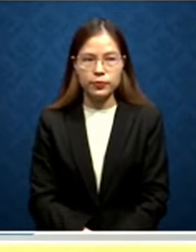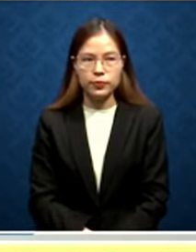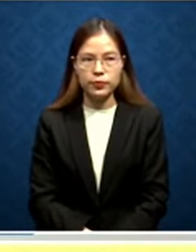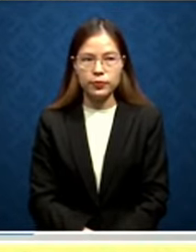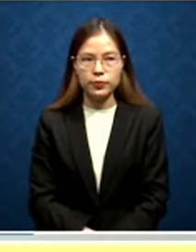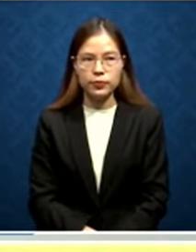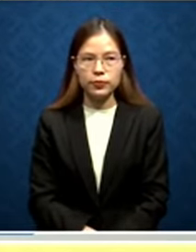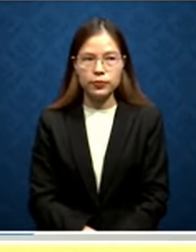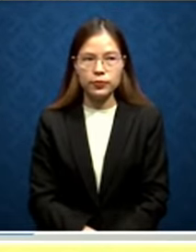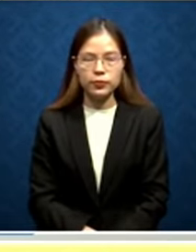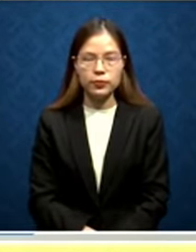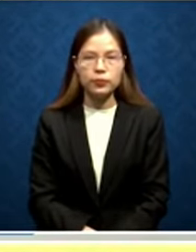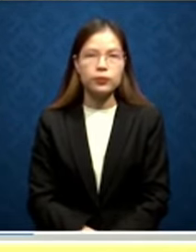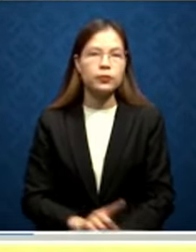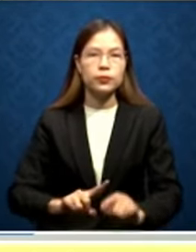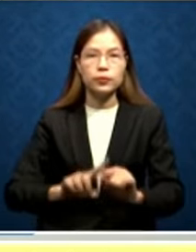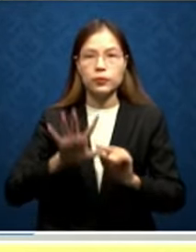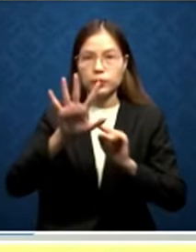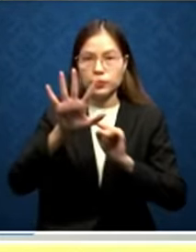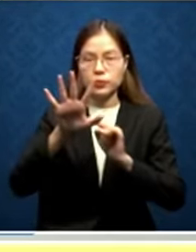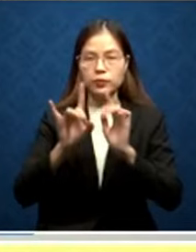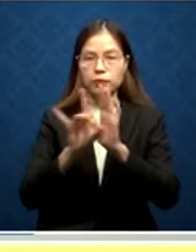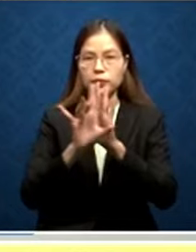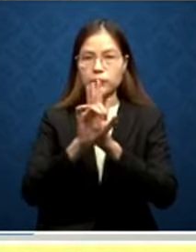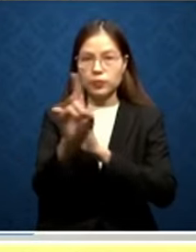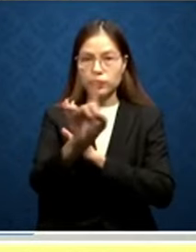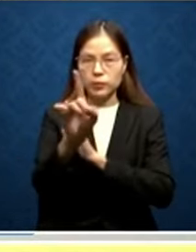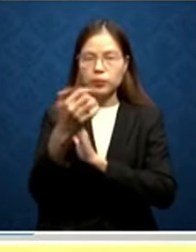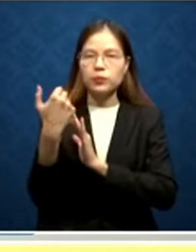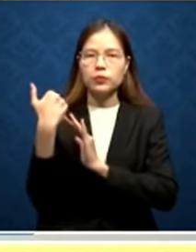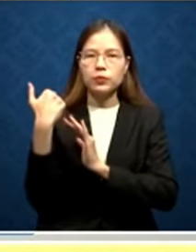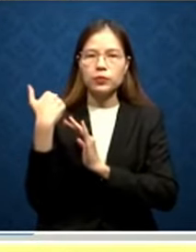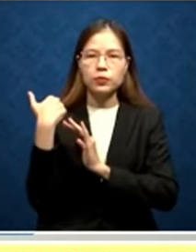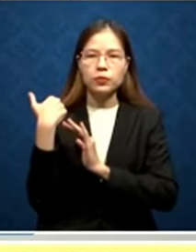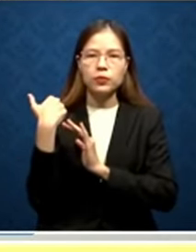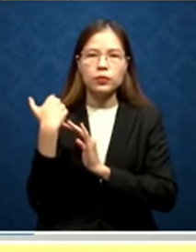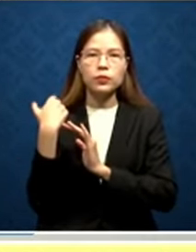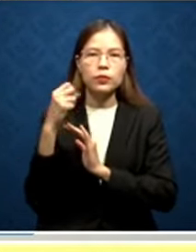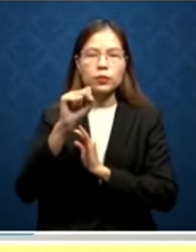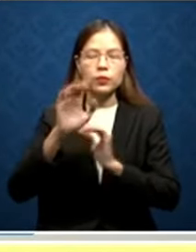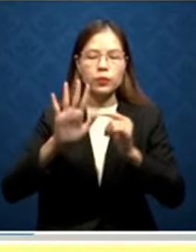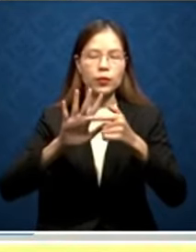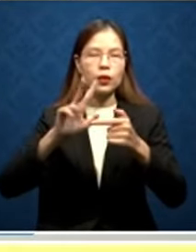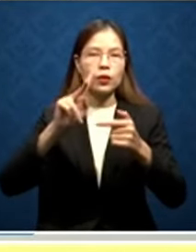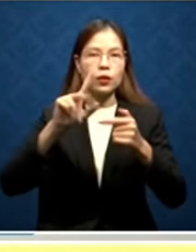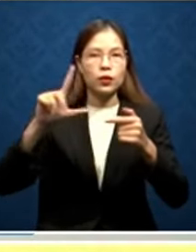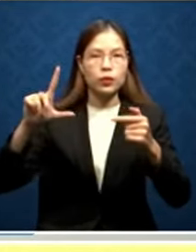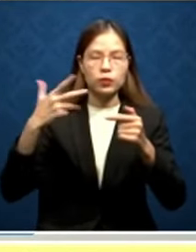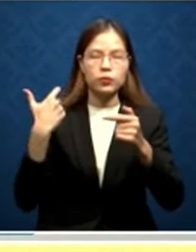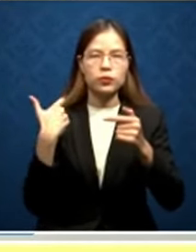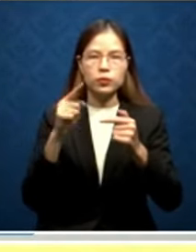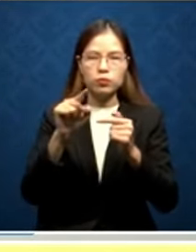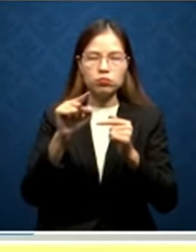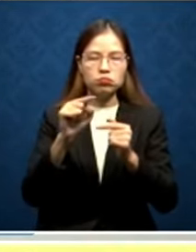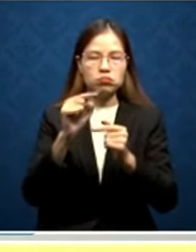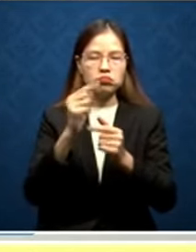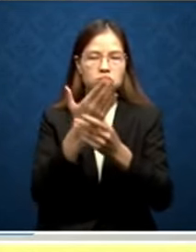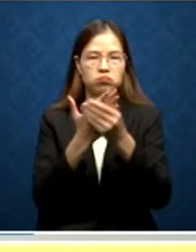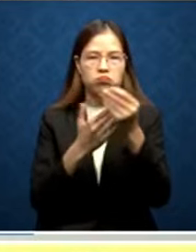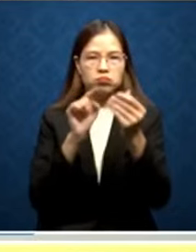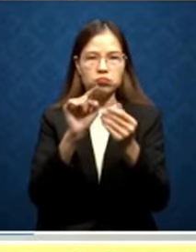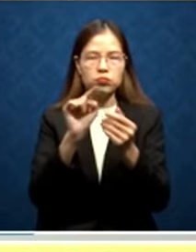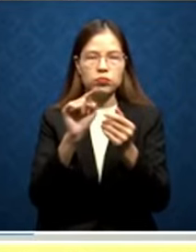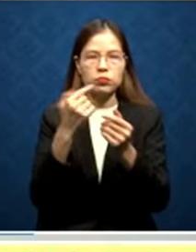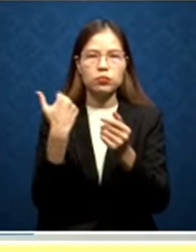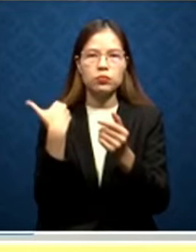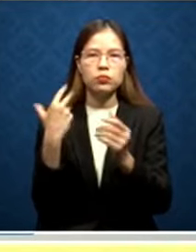สอสุดท้ายคือสากลวุฒิสภาชุดใหม่ต้องเป็นที่ยอมรับของนาน